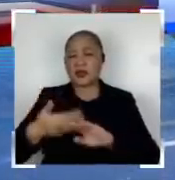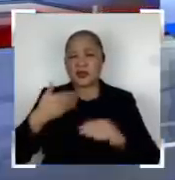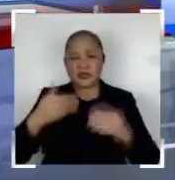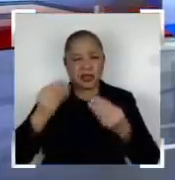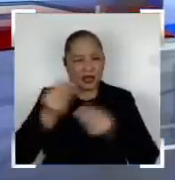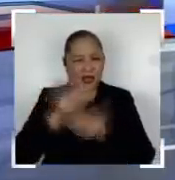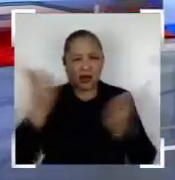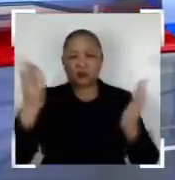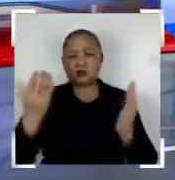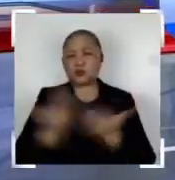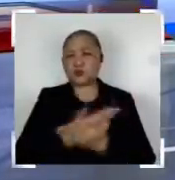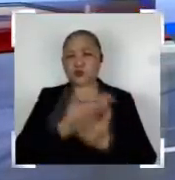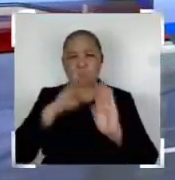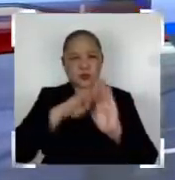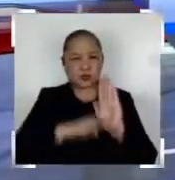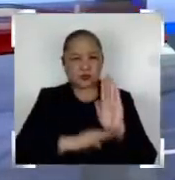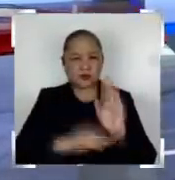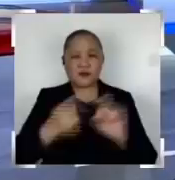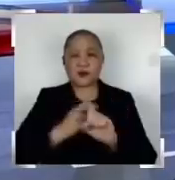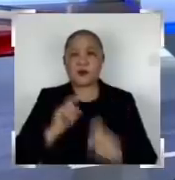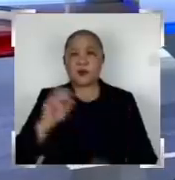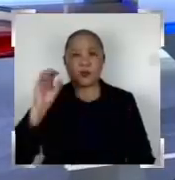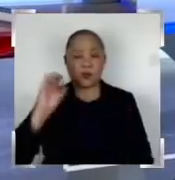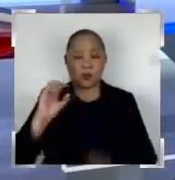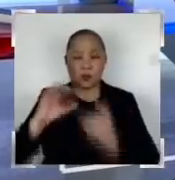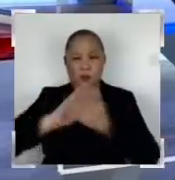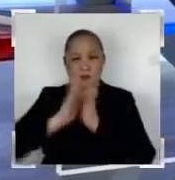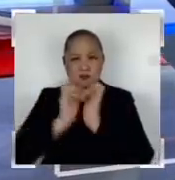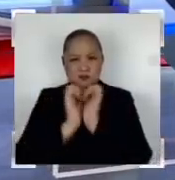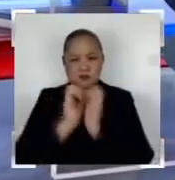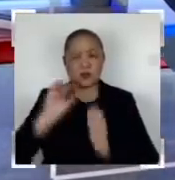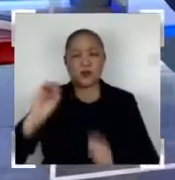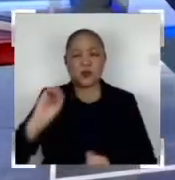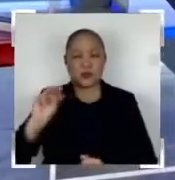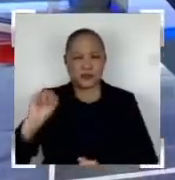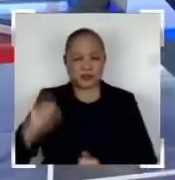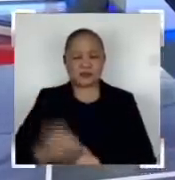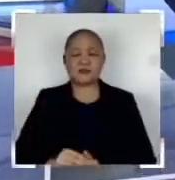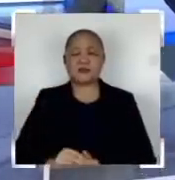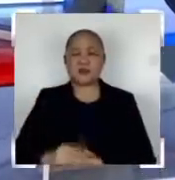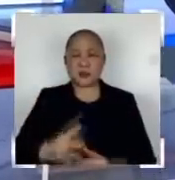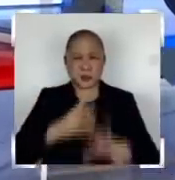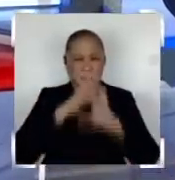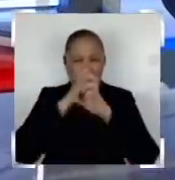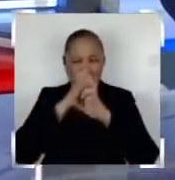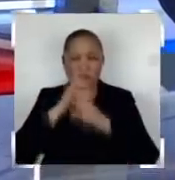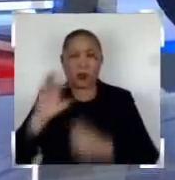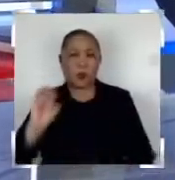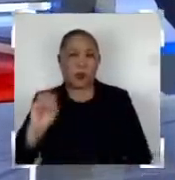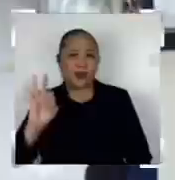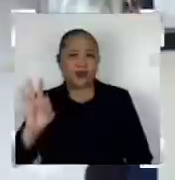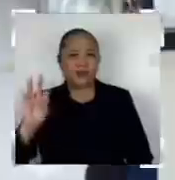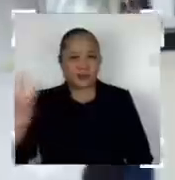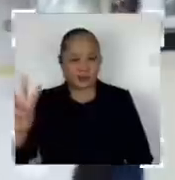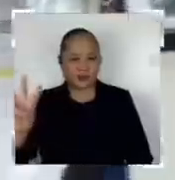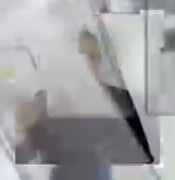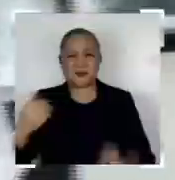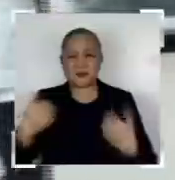variant. At dahil sa panibagong paghigpit, nabiglang ilang umuwing OFW. Saksi, si Chino Gaston.